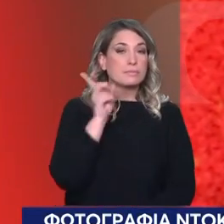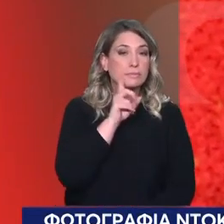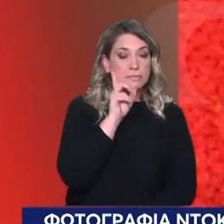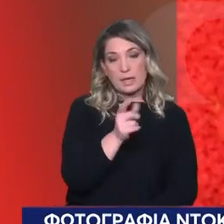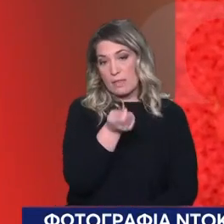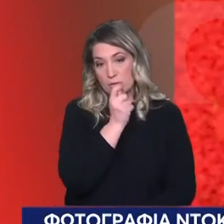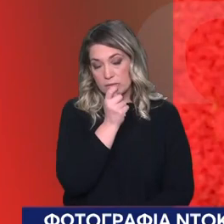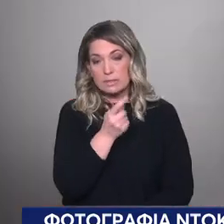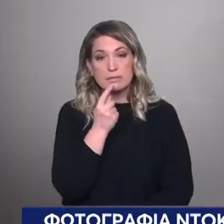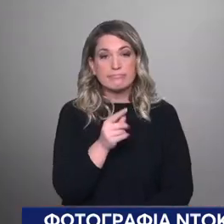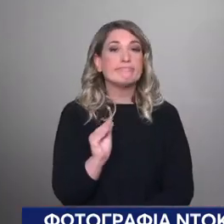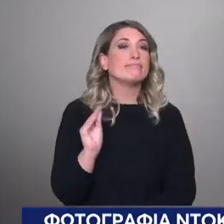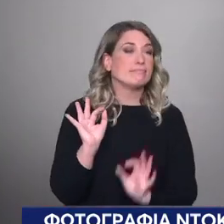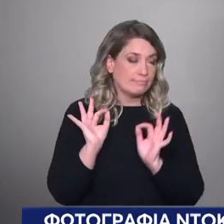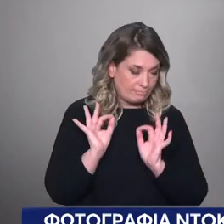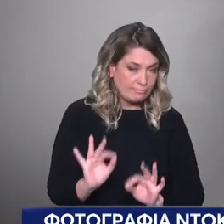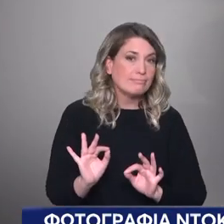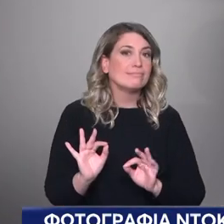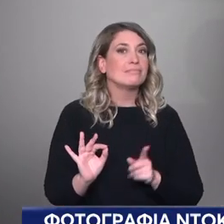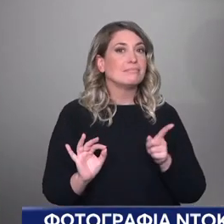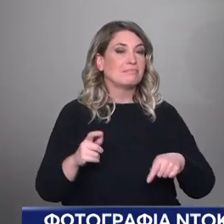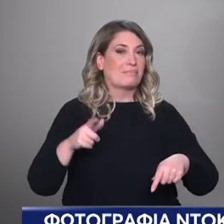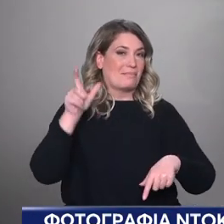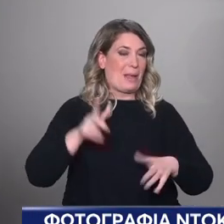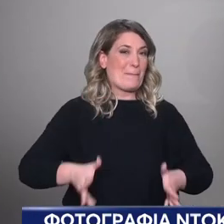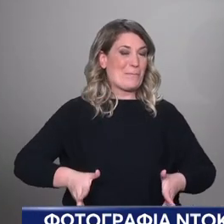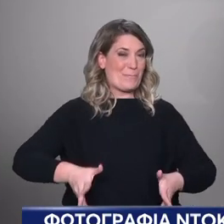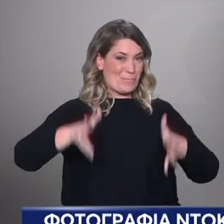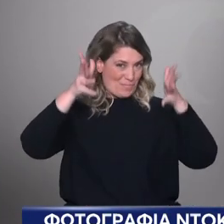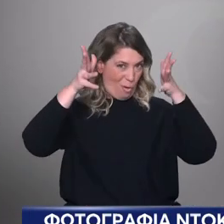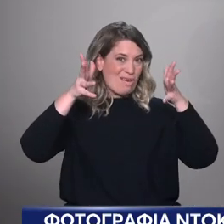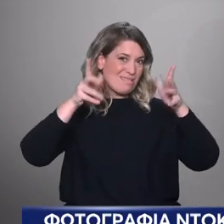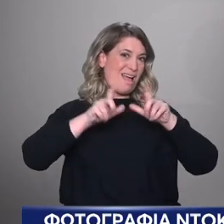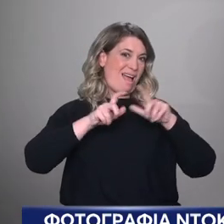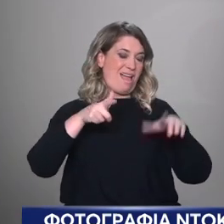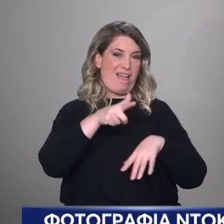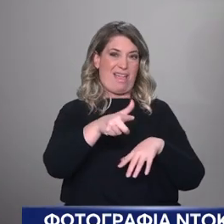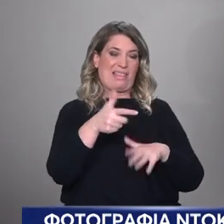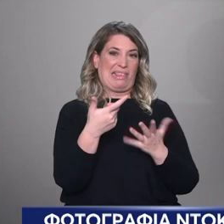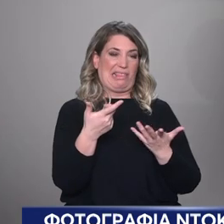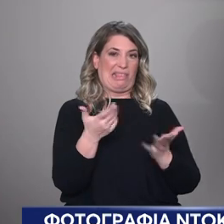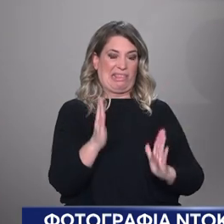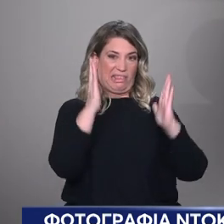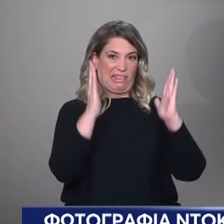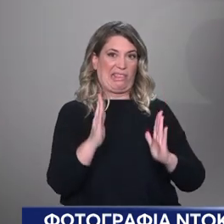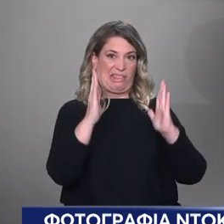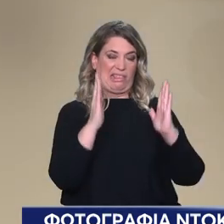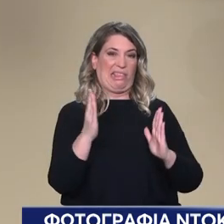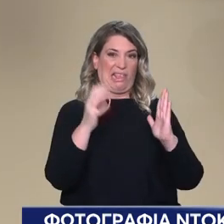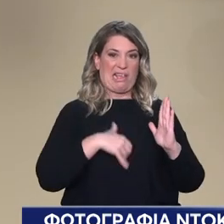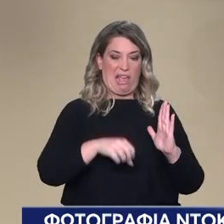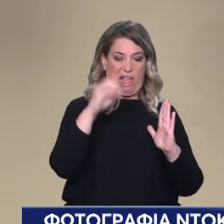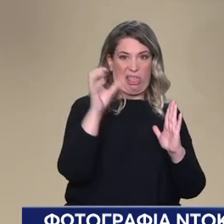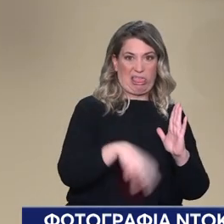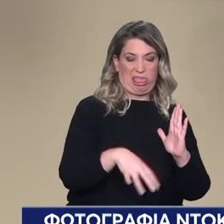σοκαριστικές καταγγελίες φέρνει στο φως το Live News μετά από το περιστατικό με διανομέα που φέρεται να γέμισε με ακαθαρσίες πολυκατοικία.